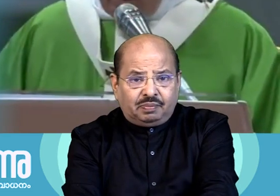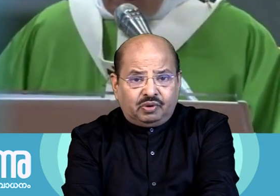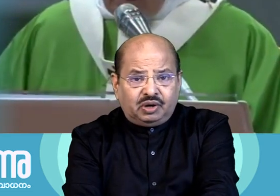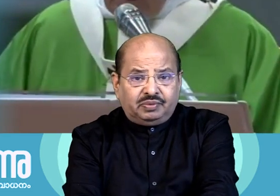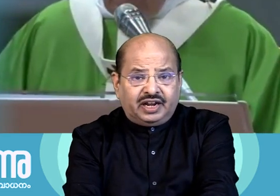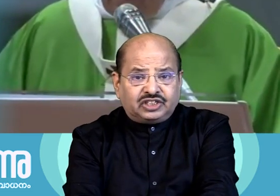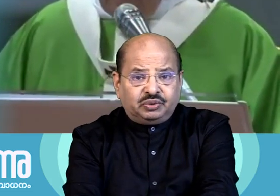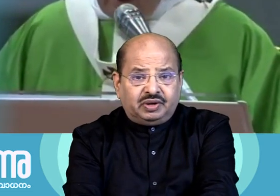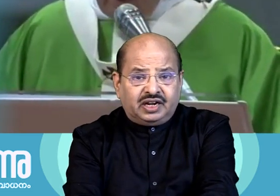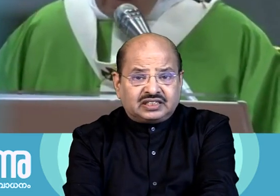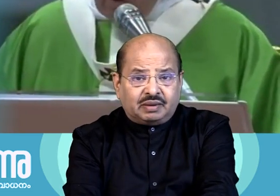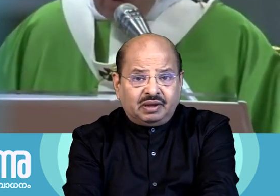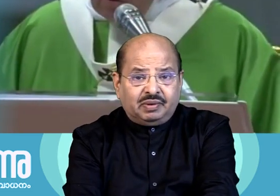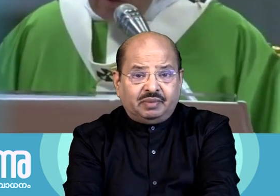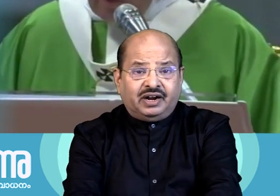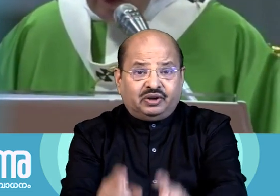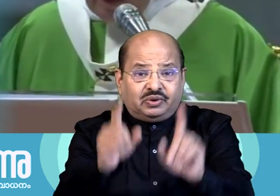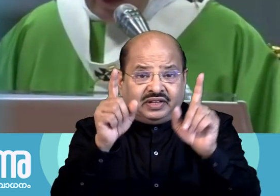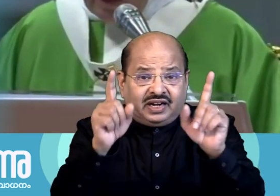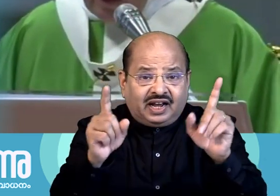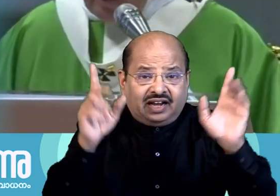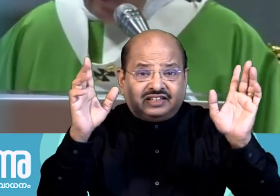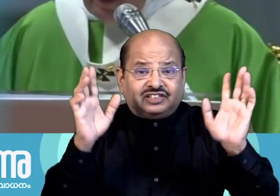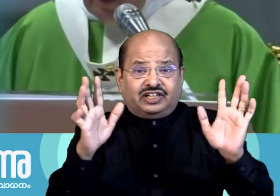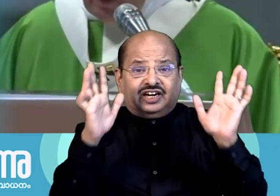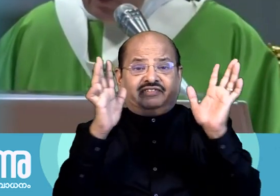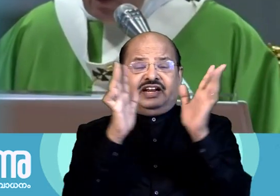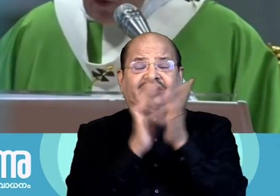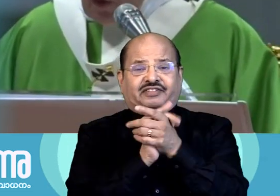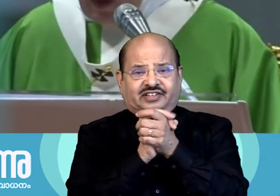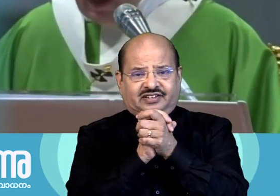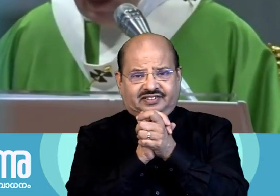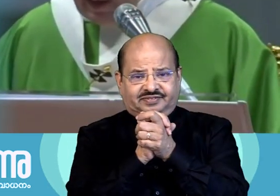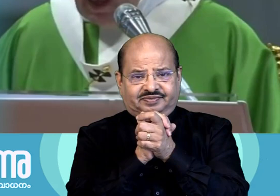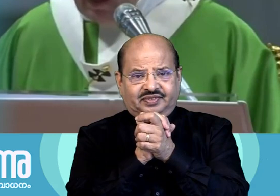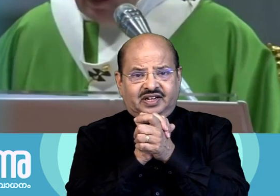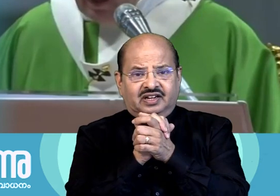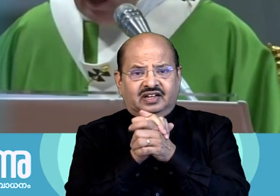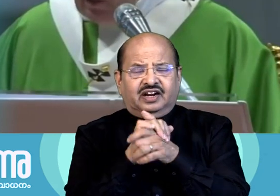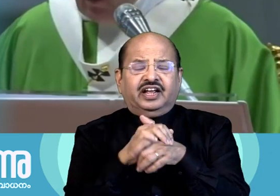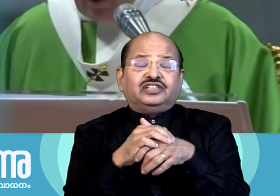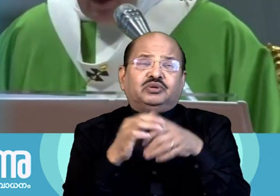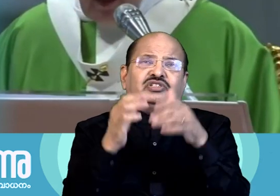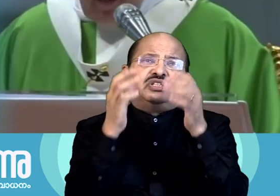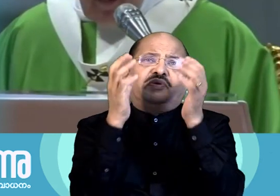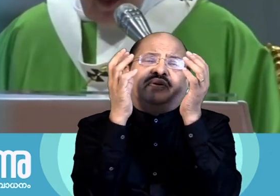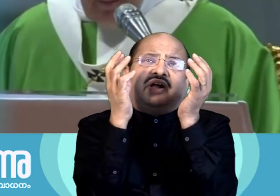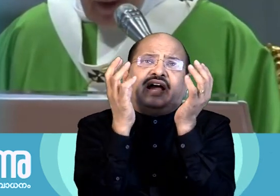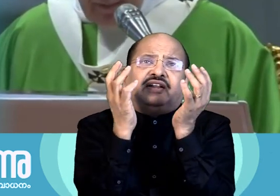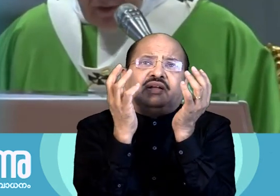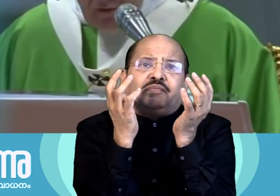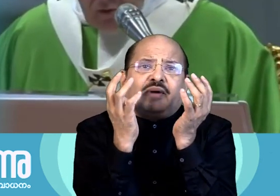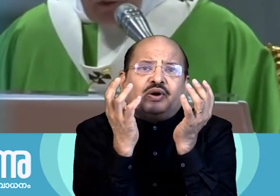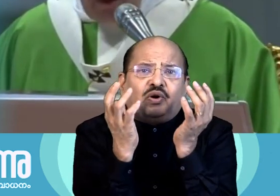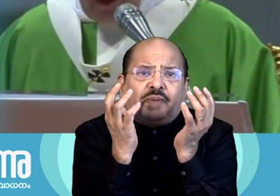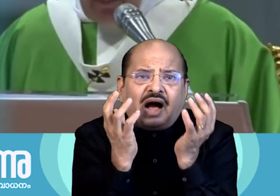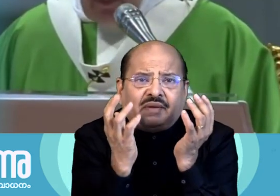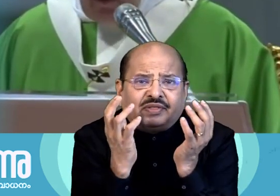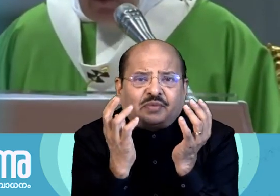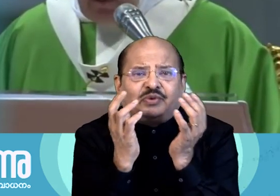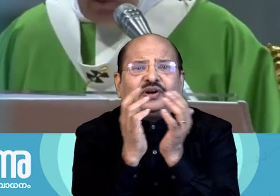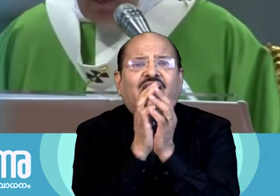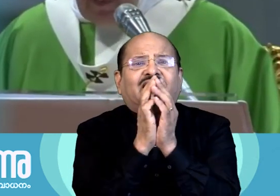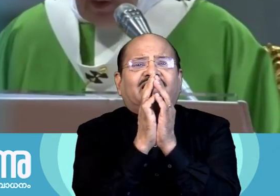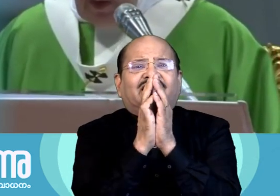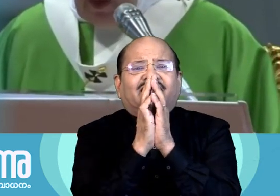തിരുസഭാംഗങ്ങൾ പലപ്പോഴും യേശുവിൻ്റെ സമീപനം എടുക്കുന്നില്ല എന്ന് സിനഡ് വിലയിരുത്തി. അതാണ് യേശുക്രിസ്തുവിനുണ്ടായിരുന്ന